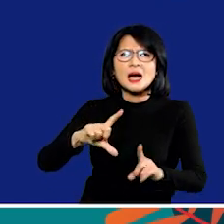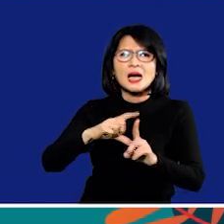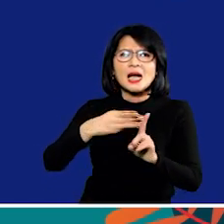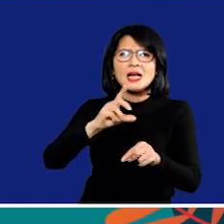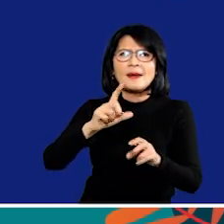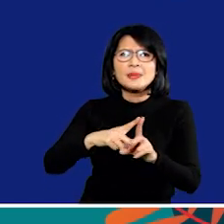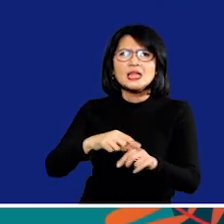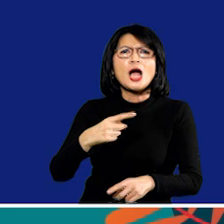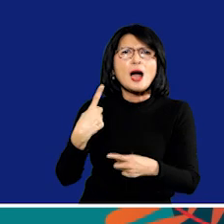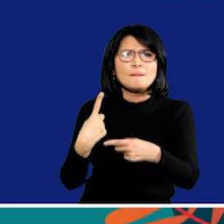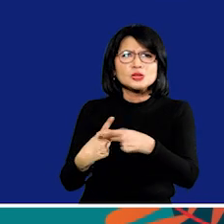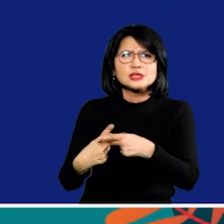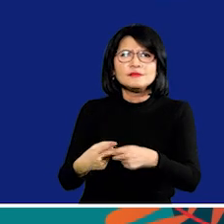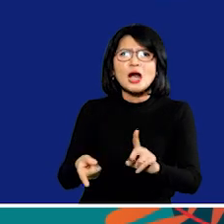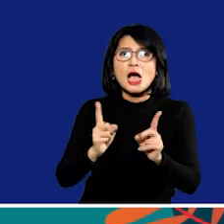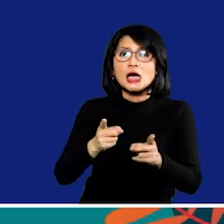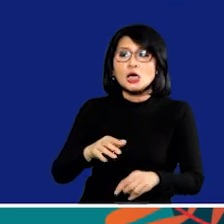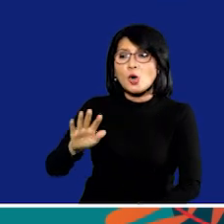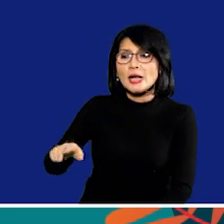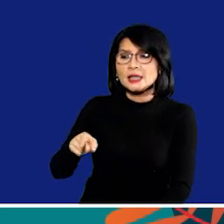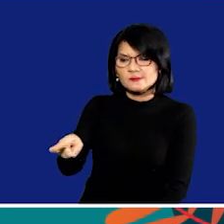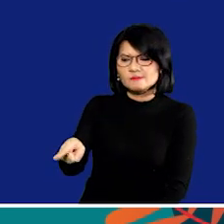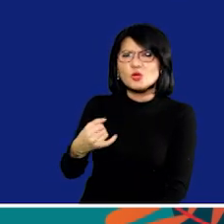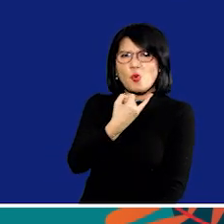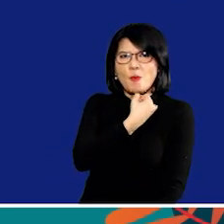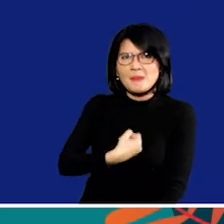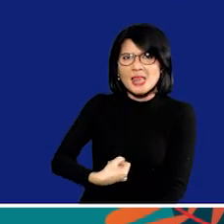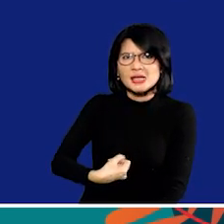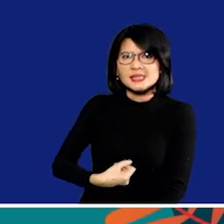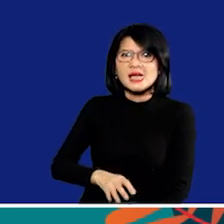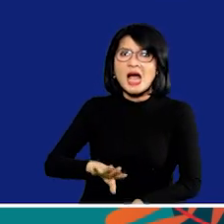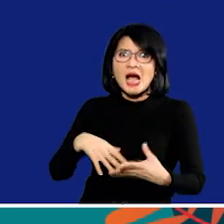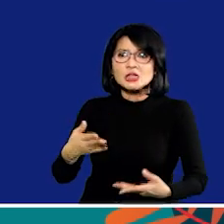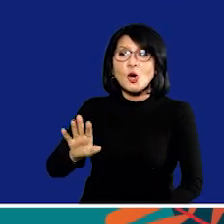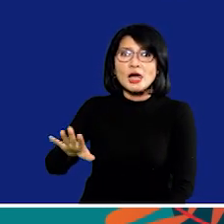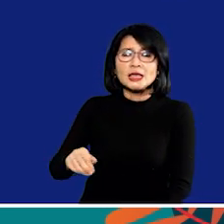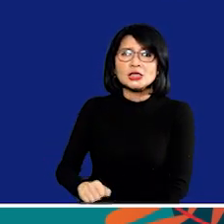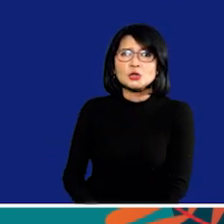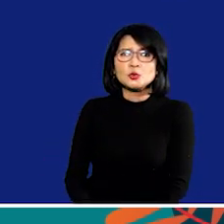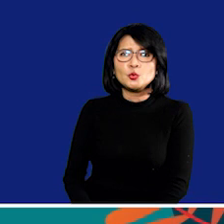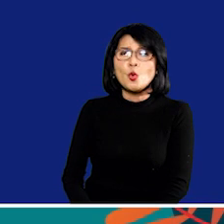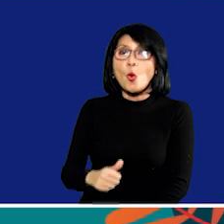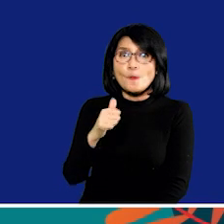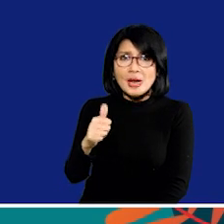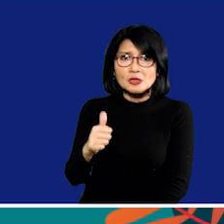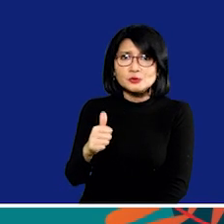juga sangat berbahaya. Jadinya kalau anak itu di label malas, atau anak itu di label rajin, sama